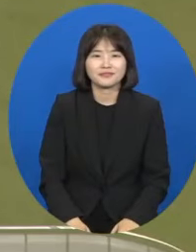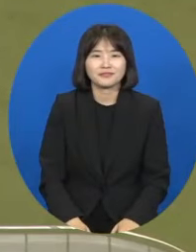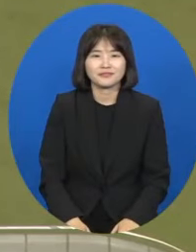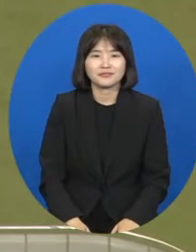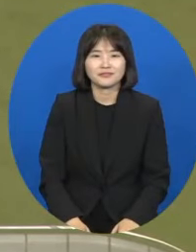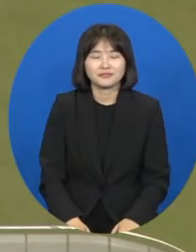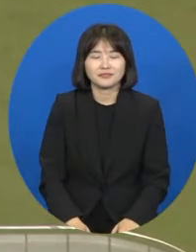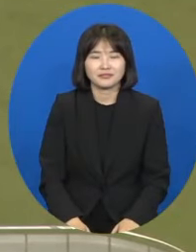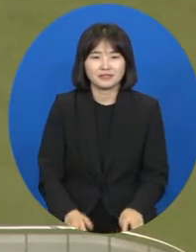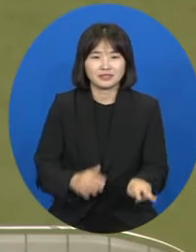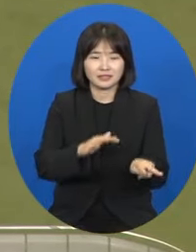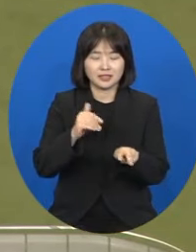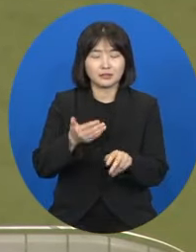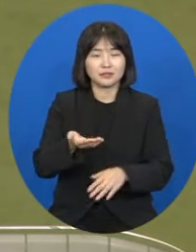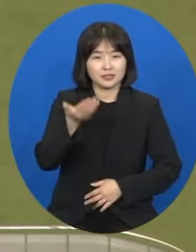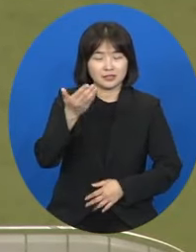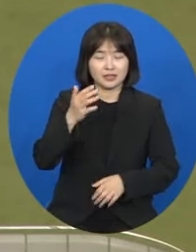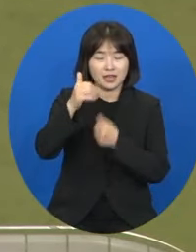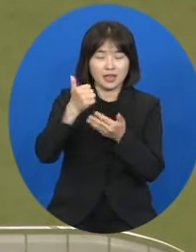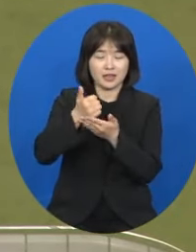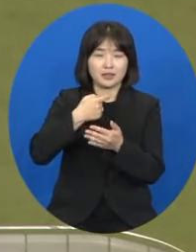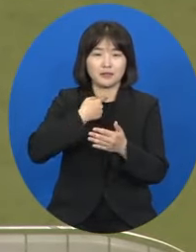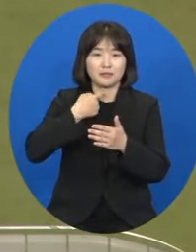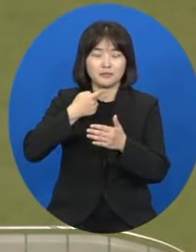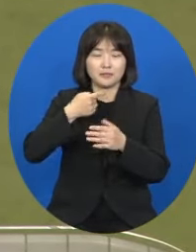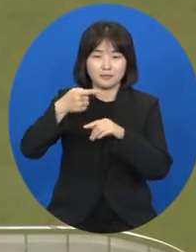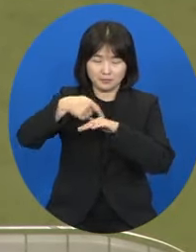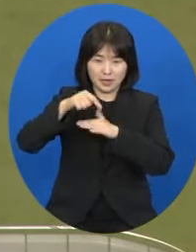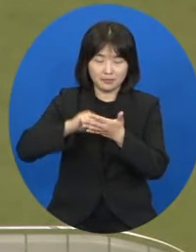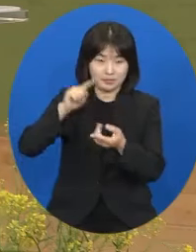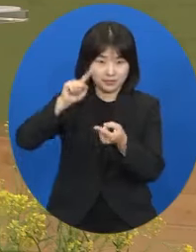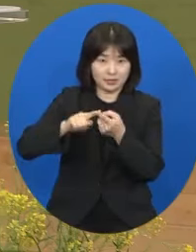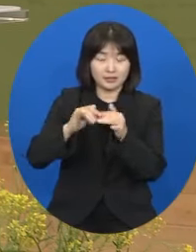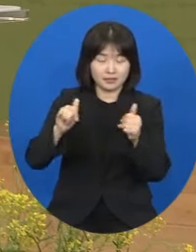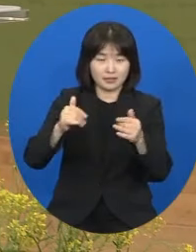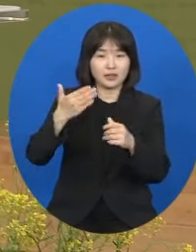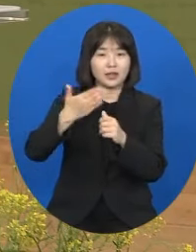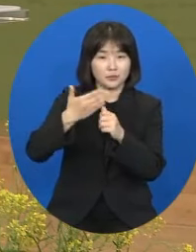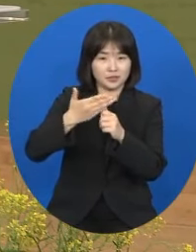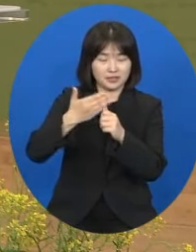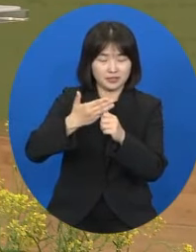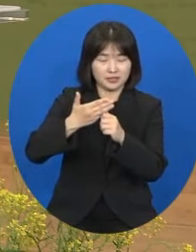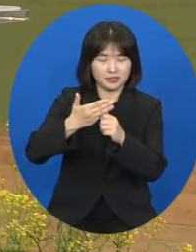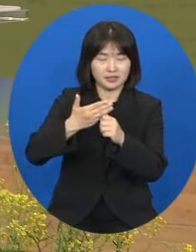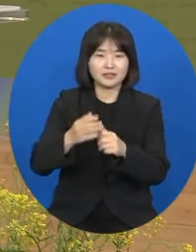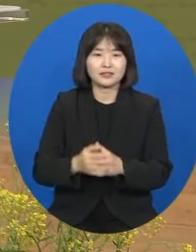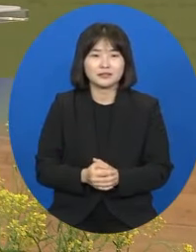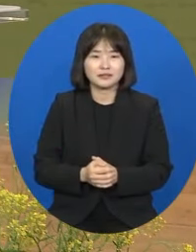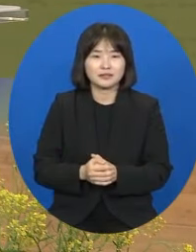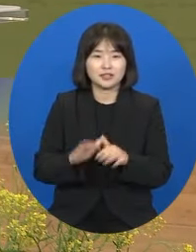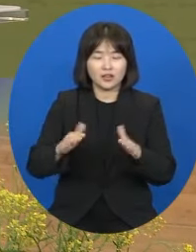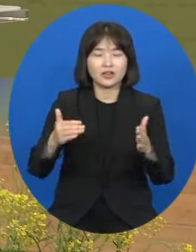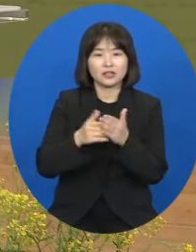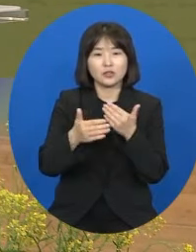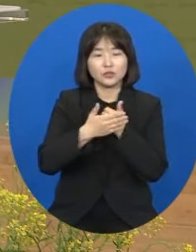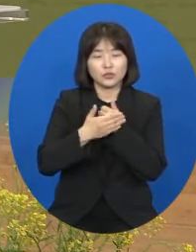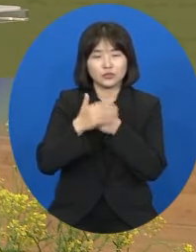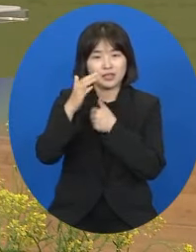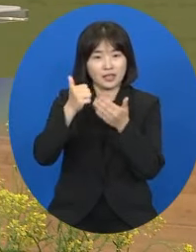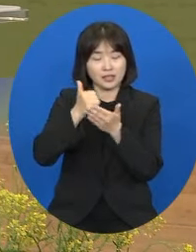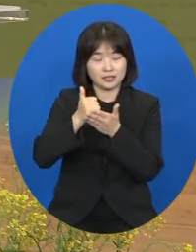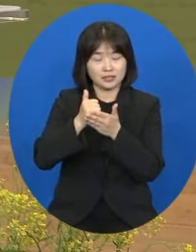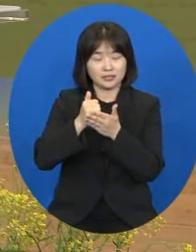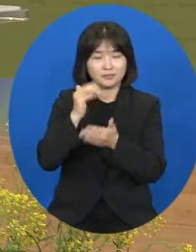네, 사무엘상 하나님 마음에 맞는 사람 아홉 번째입니다. 에베네셀 여기까지 도우신 하나님이라는 제목의 말씀을 나누겠습니다.